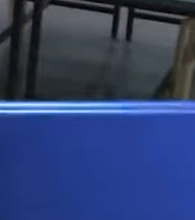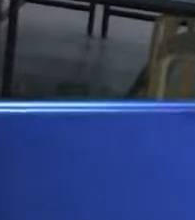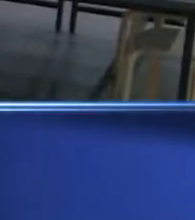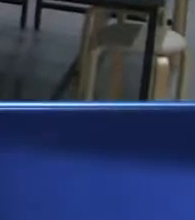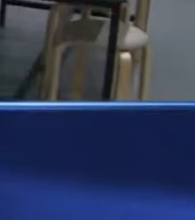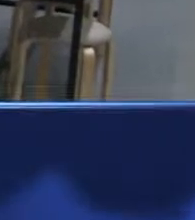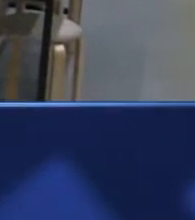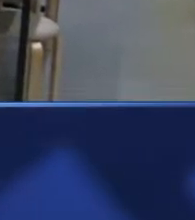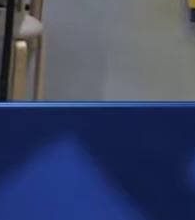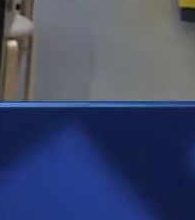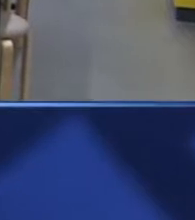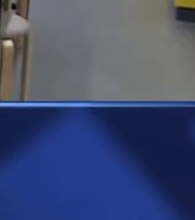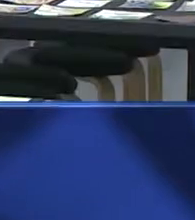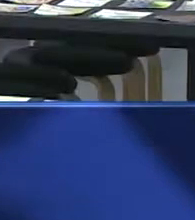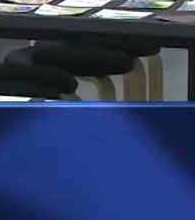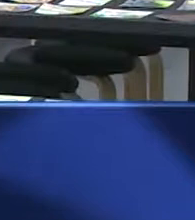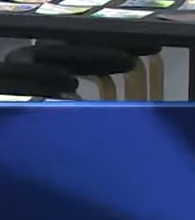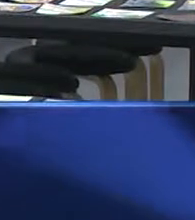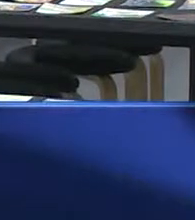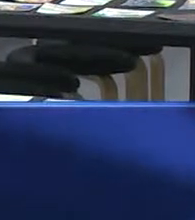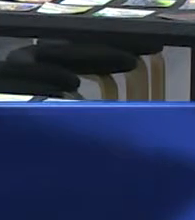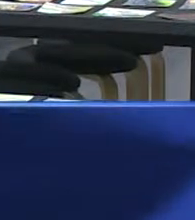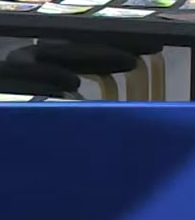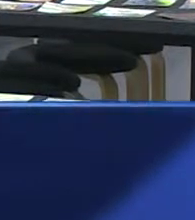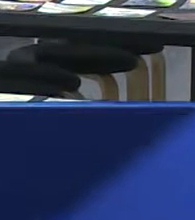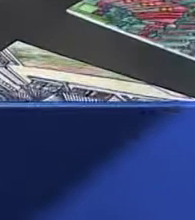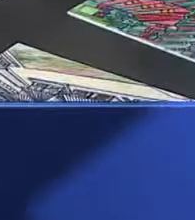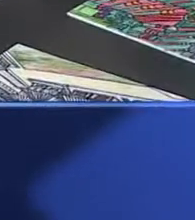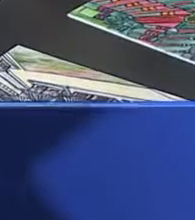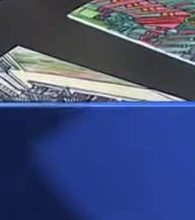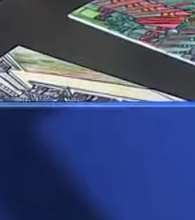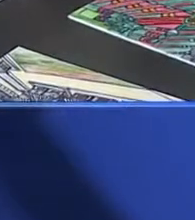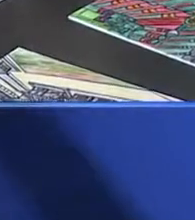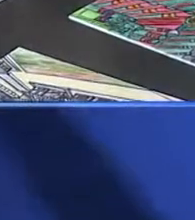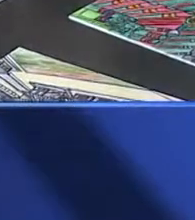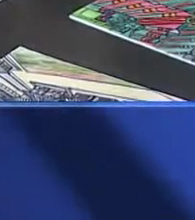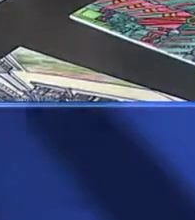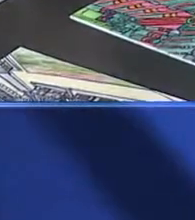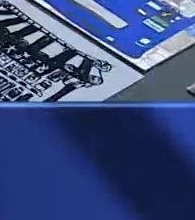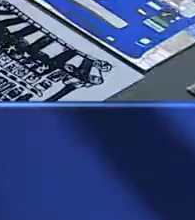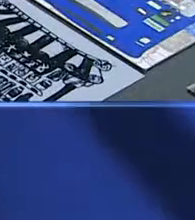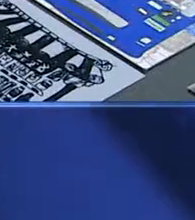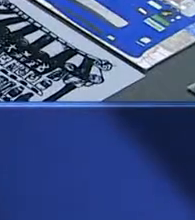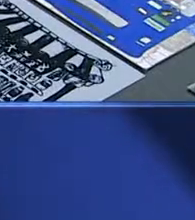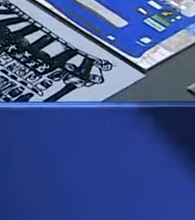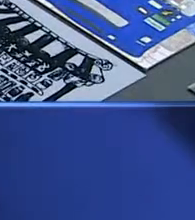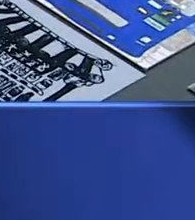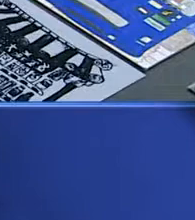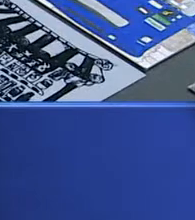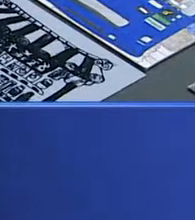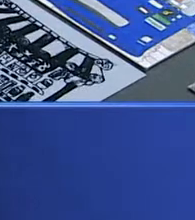대장경 세계문화축전 그림엽서 공모 결과 총 3,800여 점의 작품이 접수돼 이 중 250명의 작품이